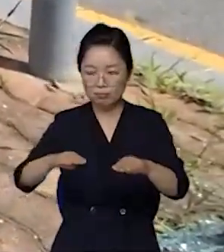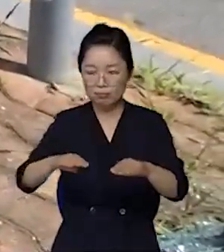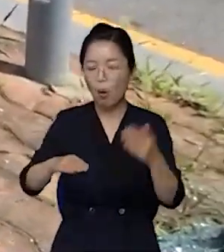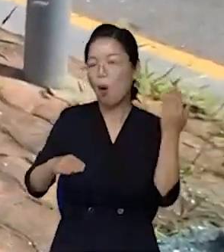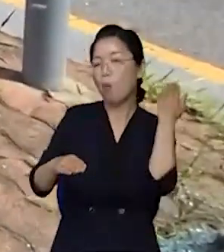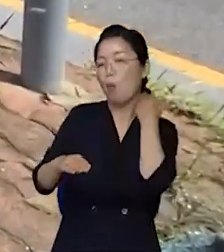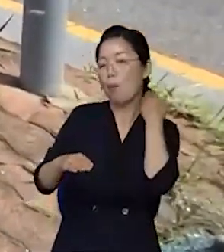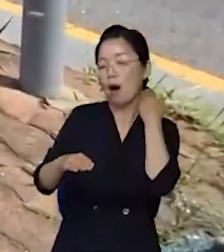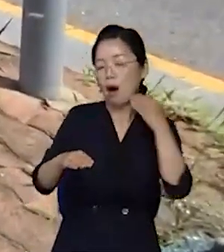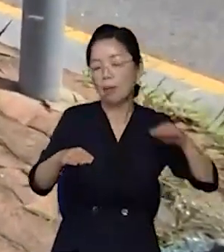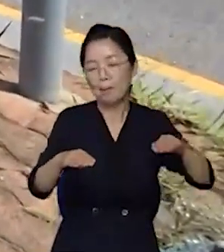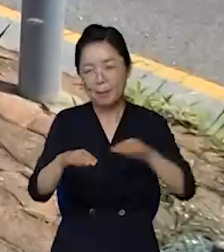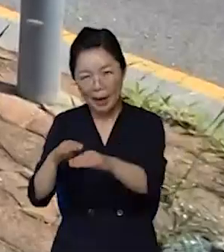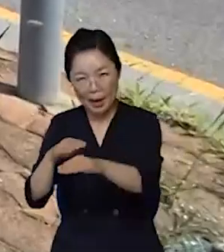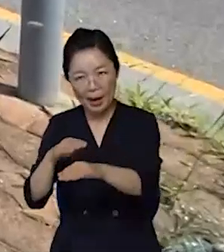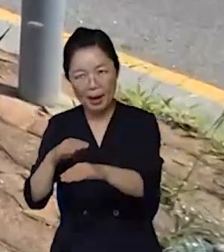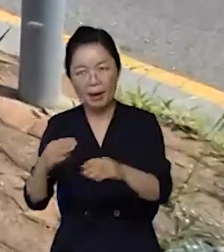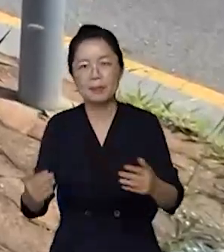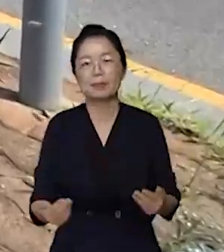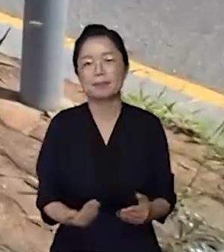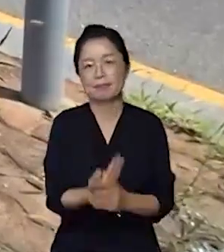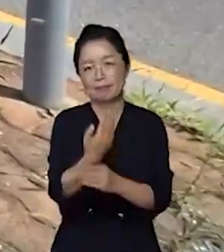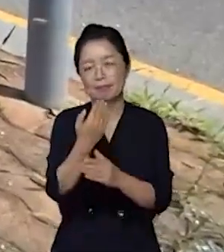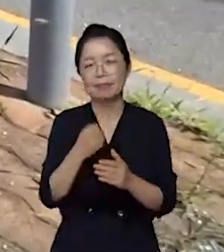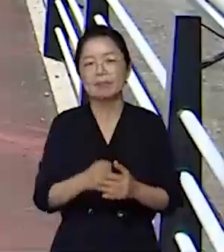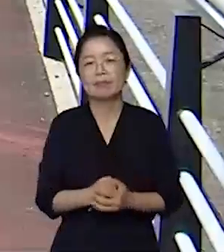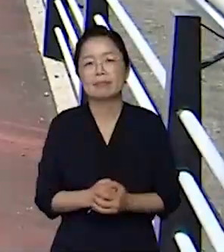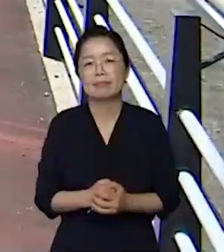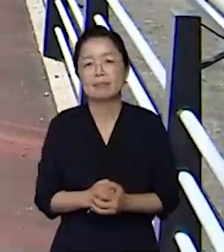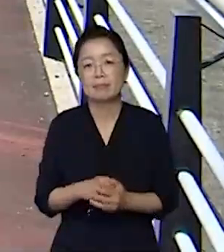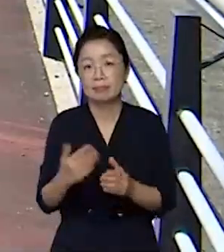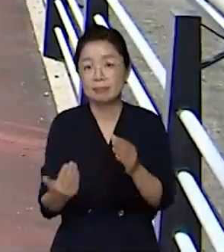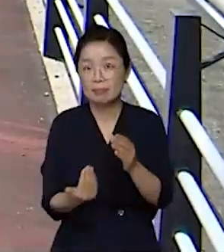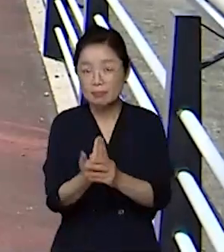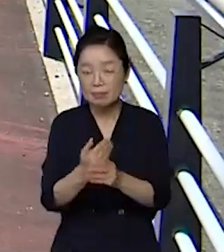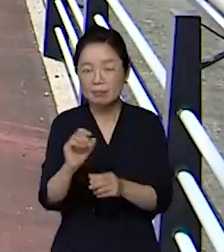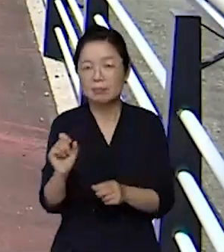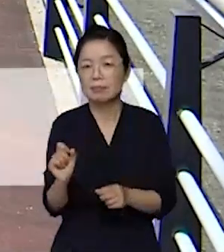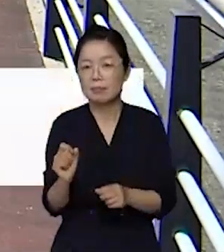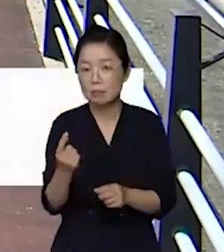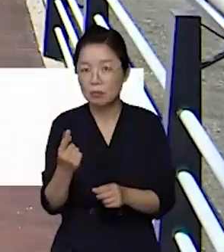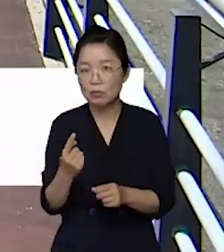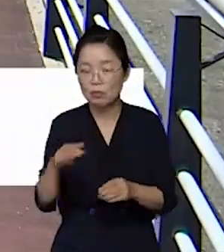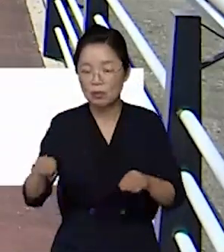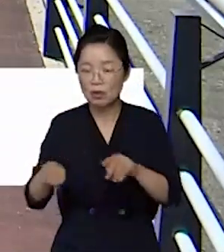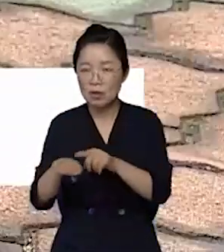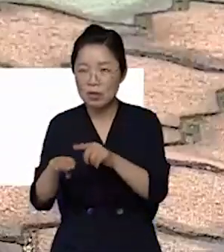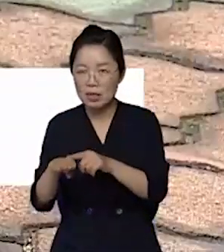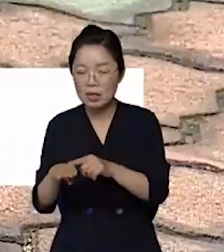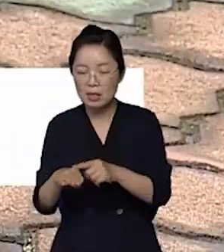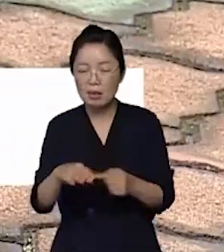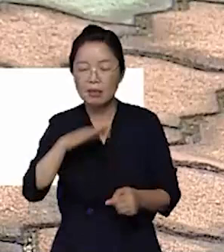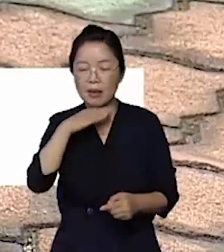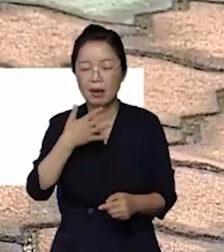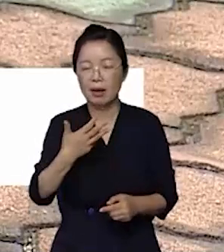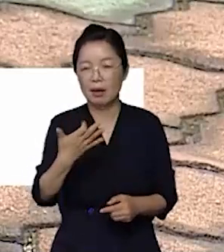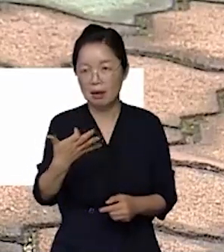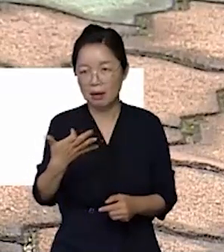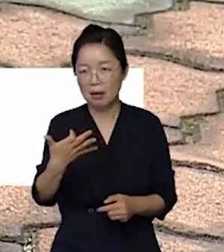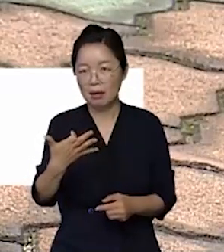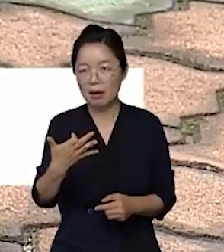발견하지 못하고 충 노래 사고가 난 겁니다 이 사고로 승용차에 타고 있던 19살 고교생과